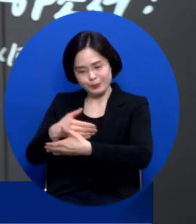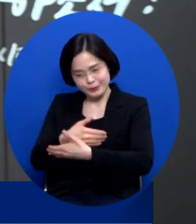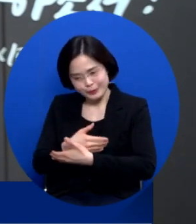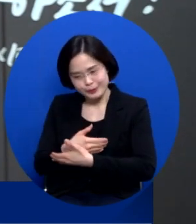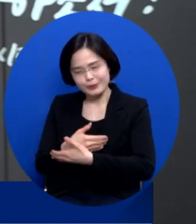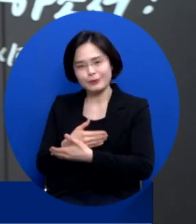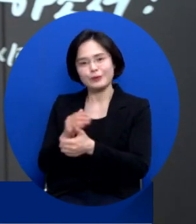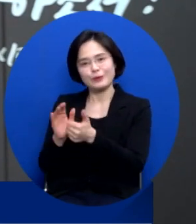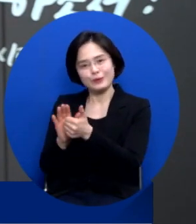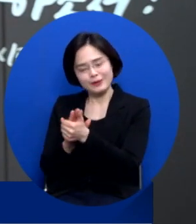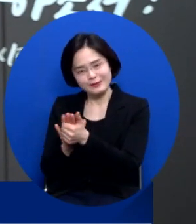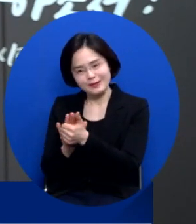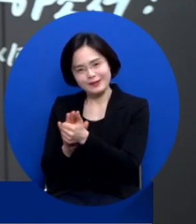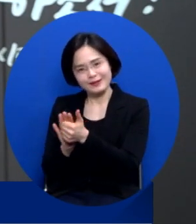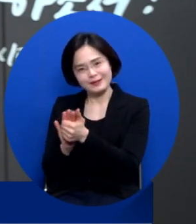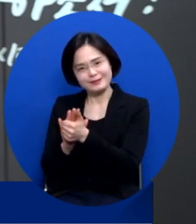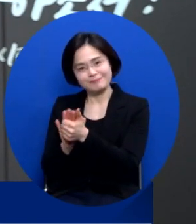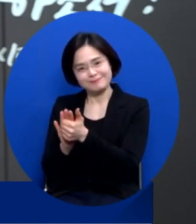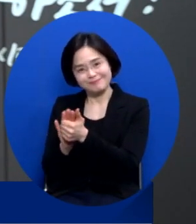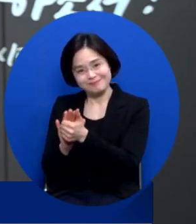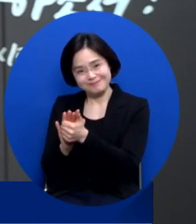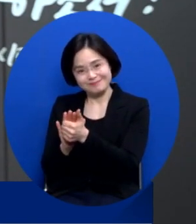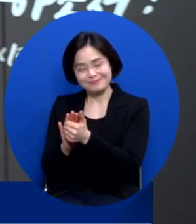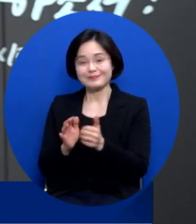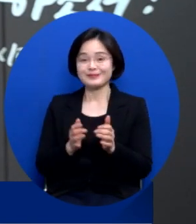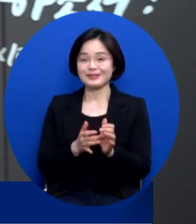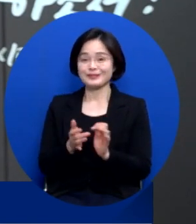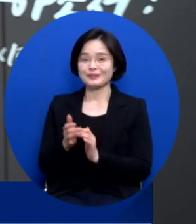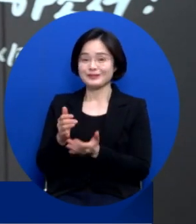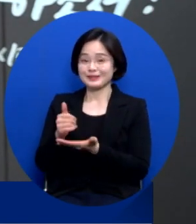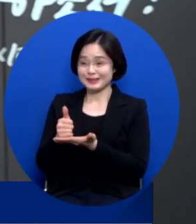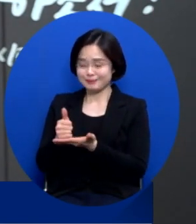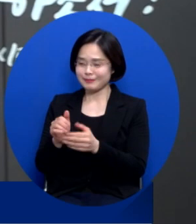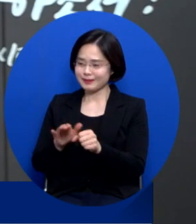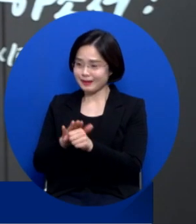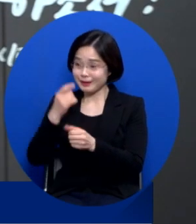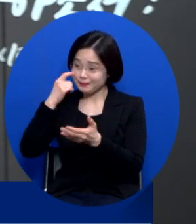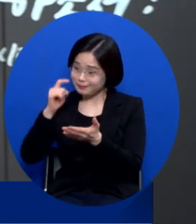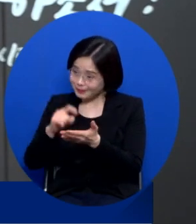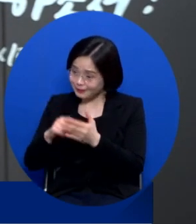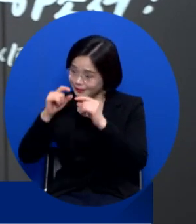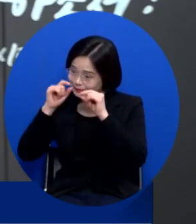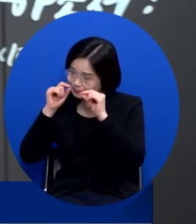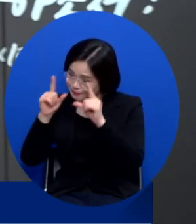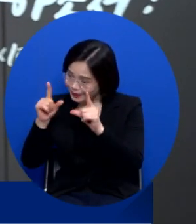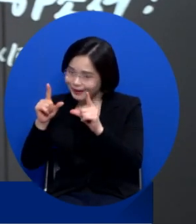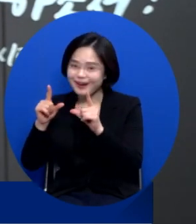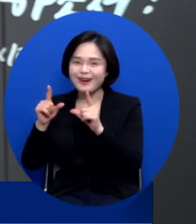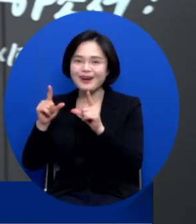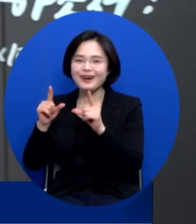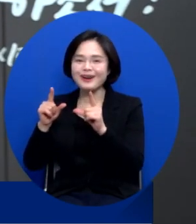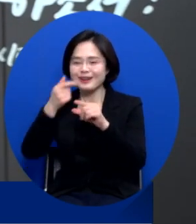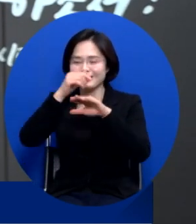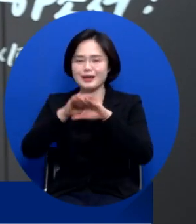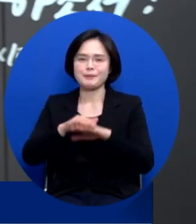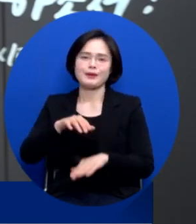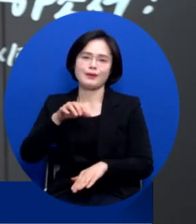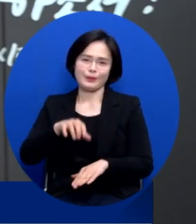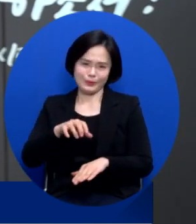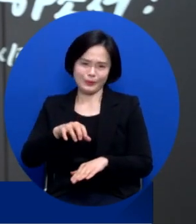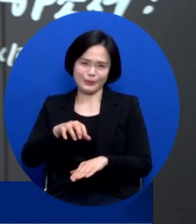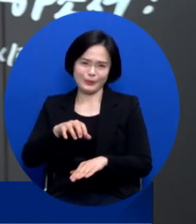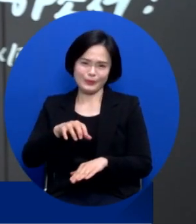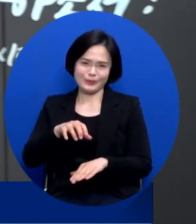위로하면서 그곳에서 예수님을 정말 발견하고 깨닫는 그런 아름다운 예배 공간, 축복의